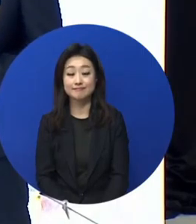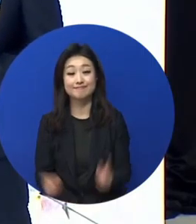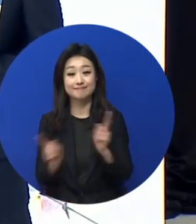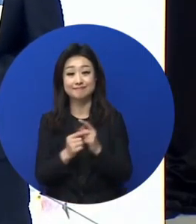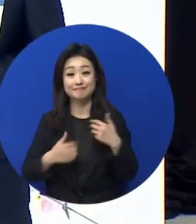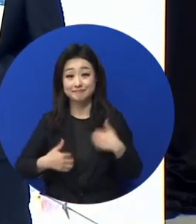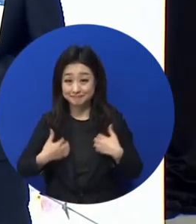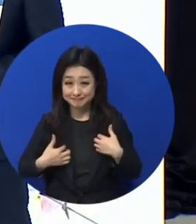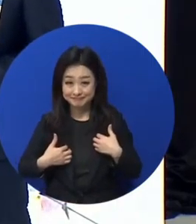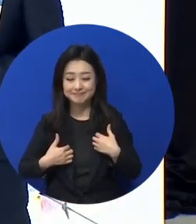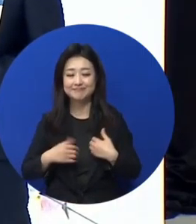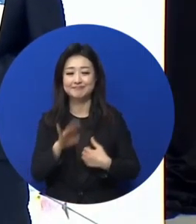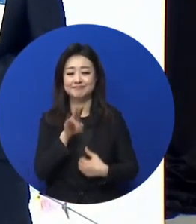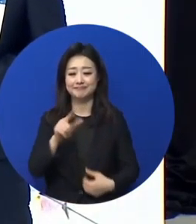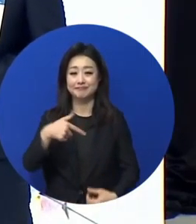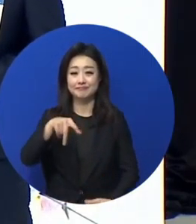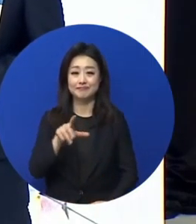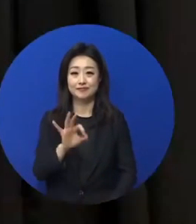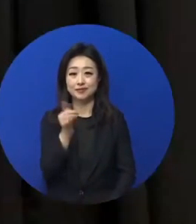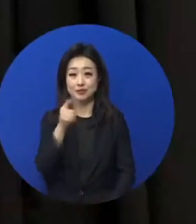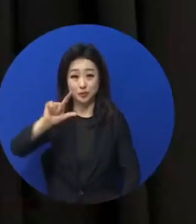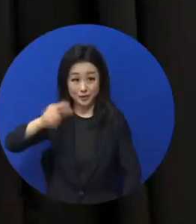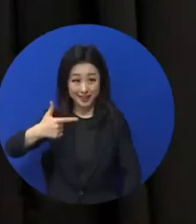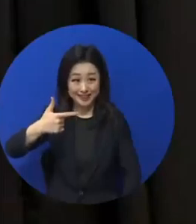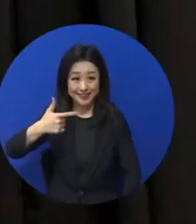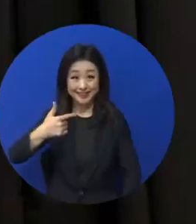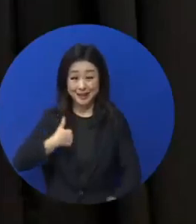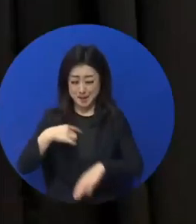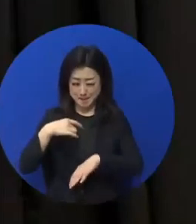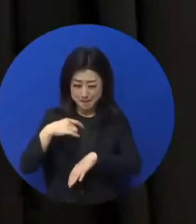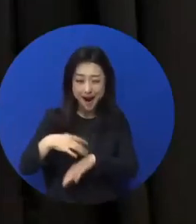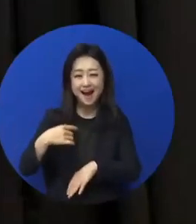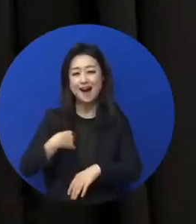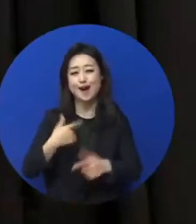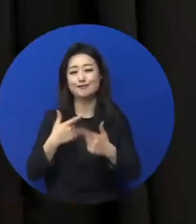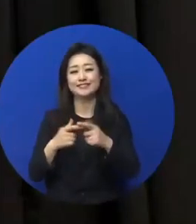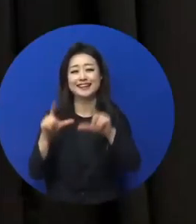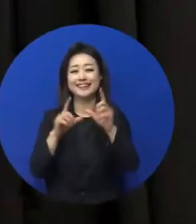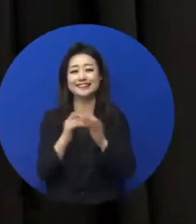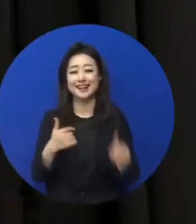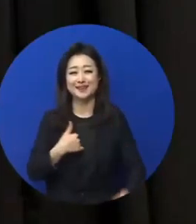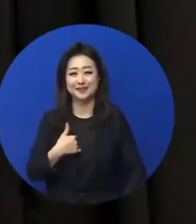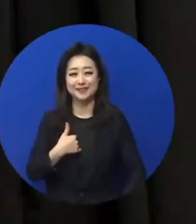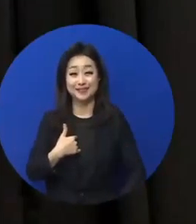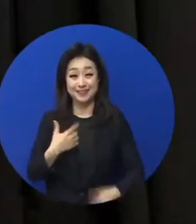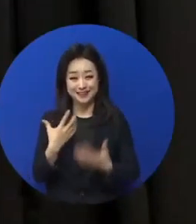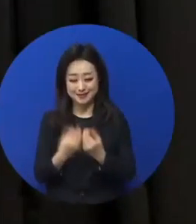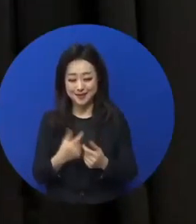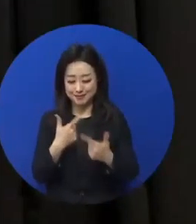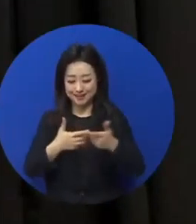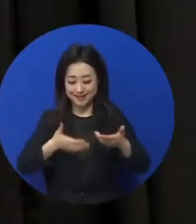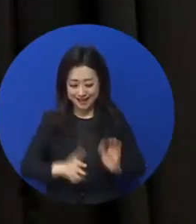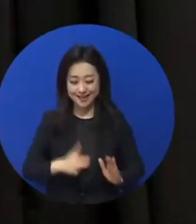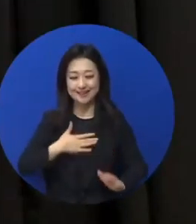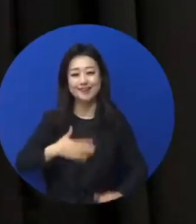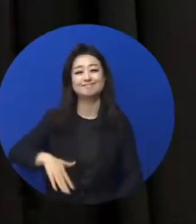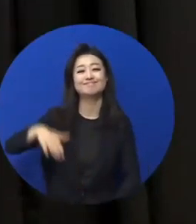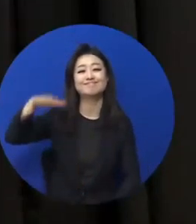반갑습니다. 변성환입니다. 뼛속까지 부산 사람입니다. 부산에서 낳고 부산에서